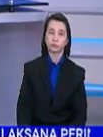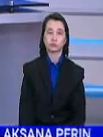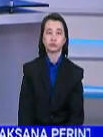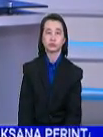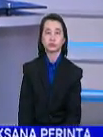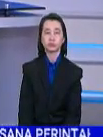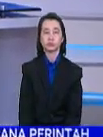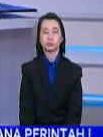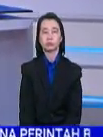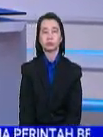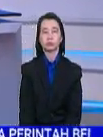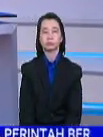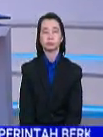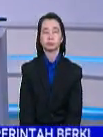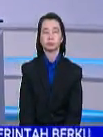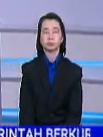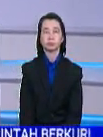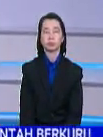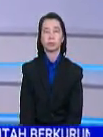hai hai